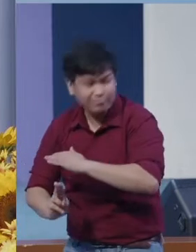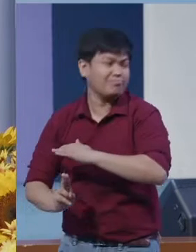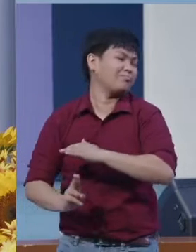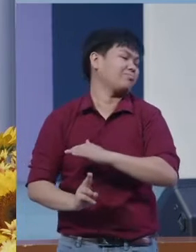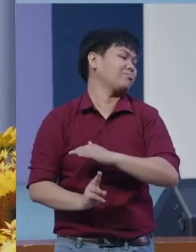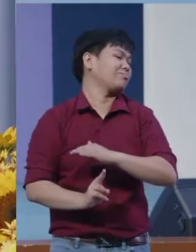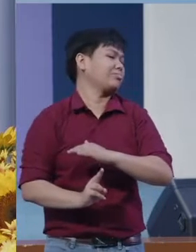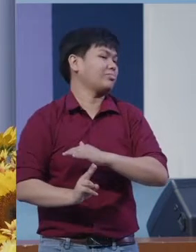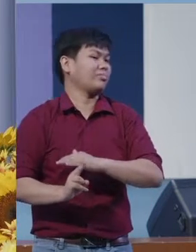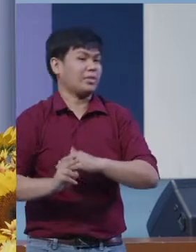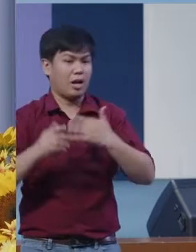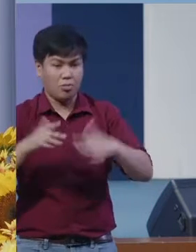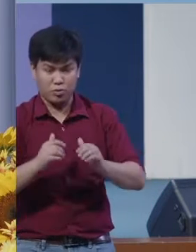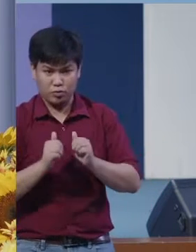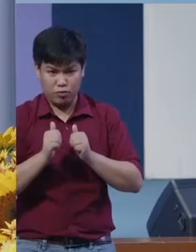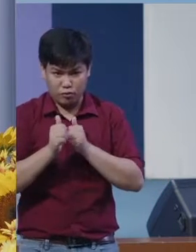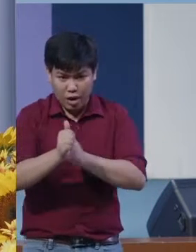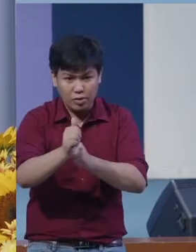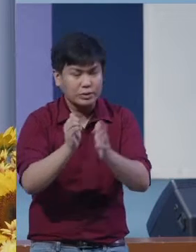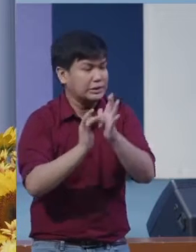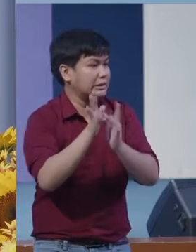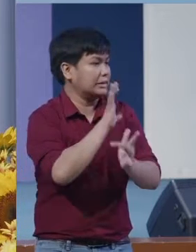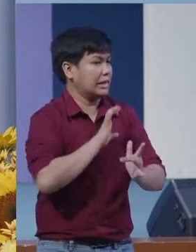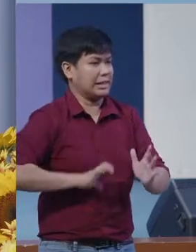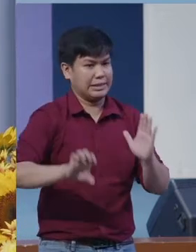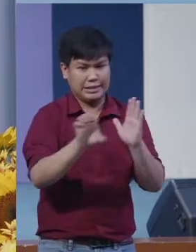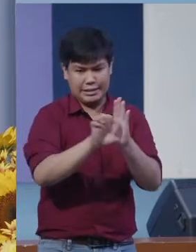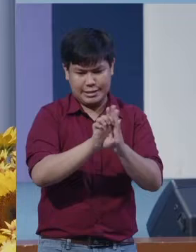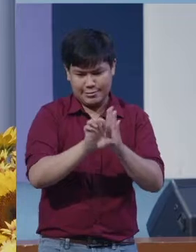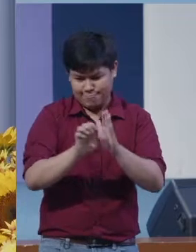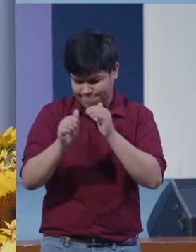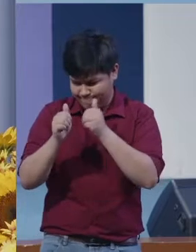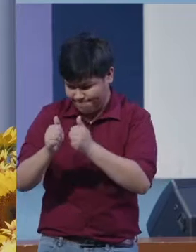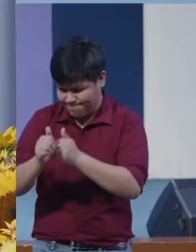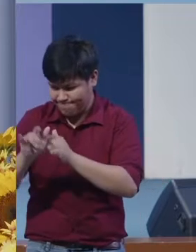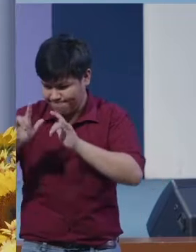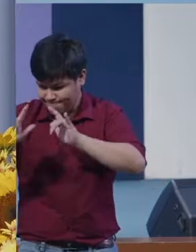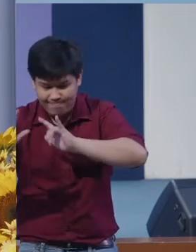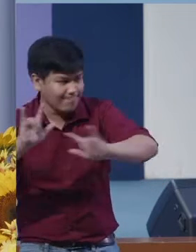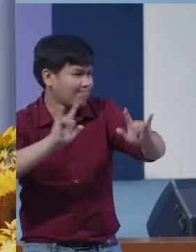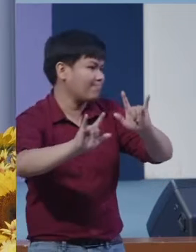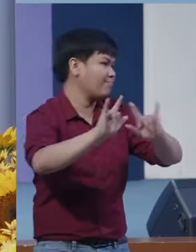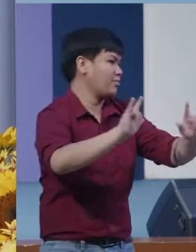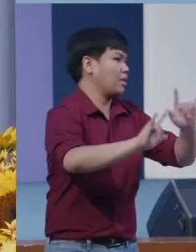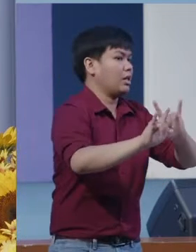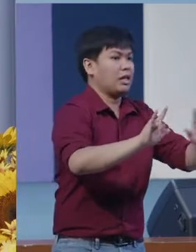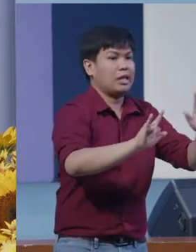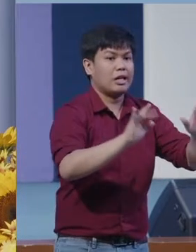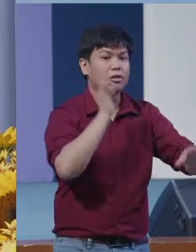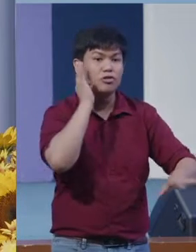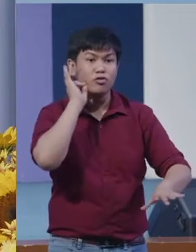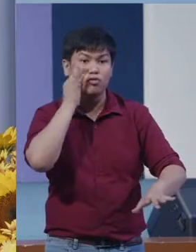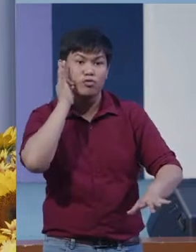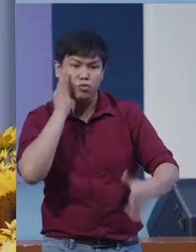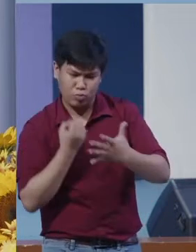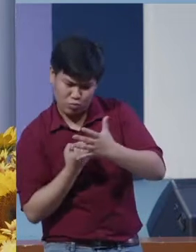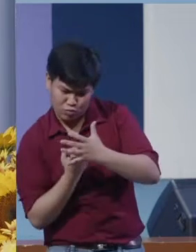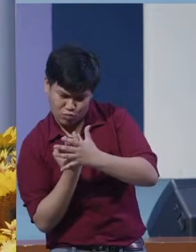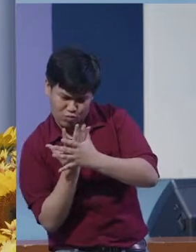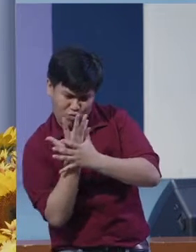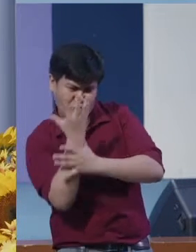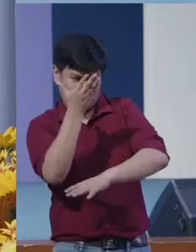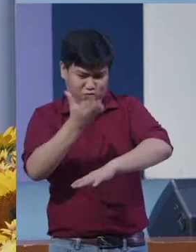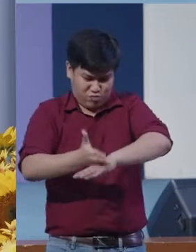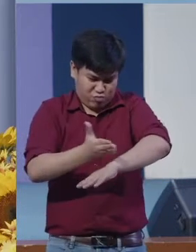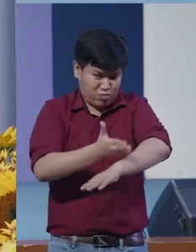ang dapat natural result. Dapat yung bunga na yon ay lumalabas sa ating buhay. Hindi